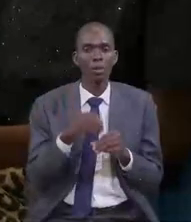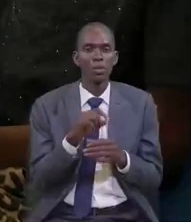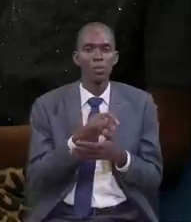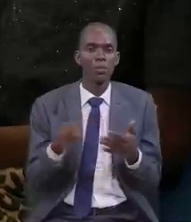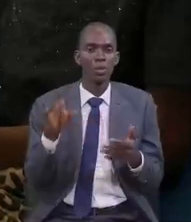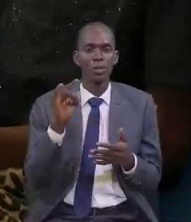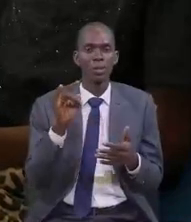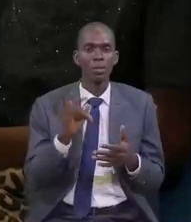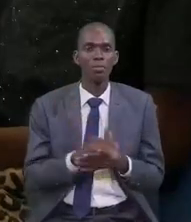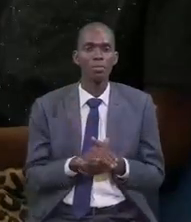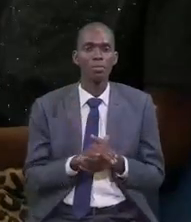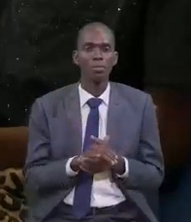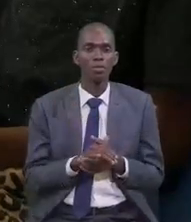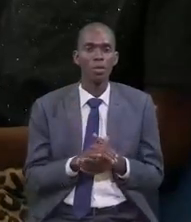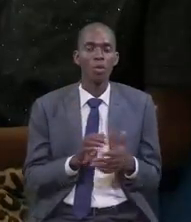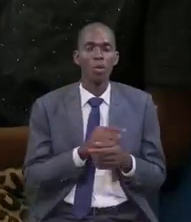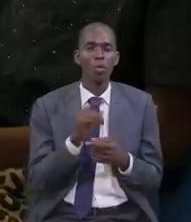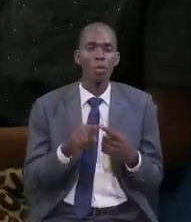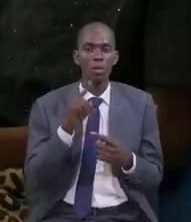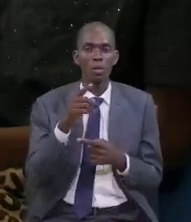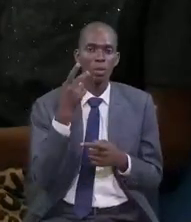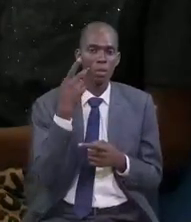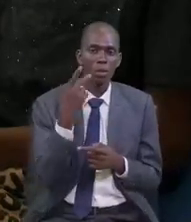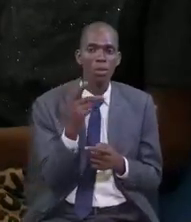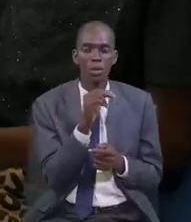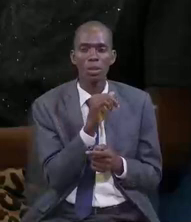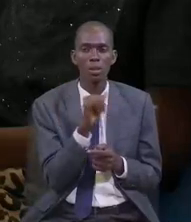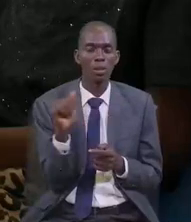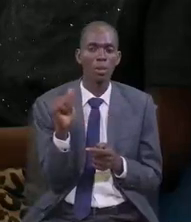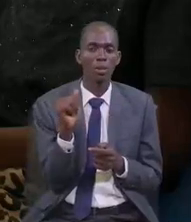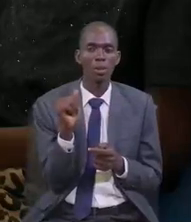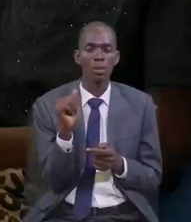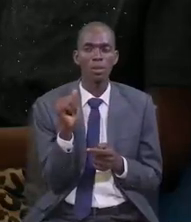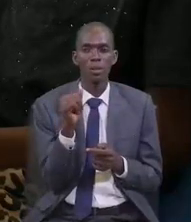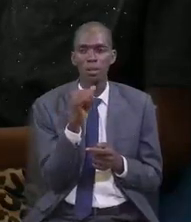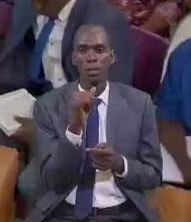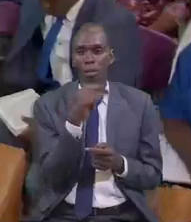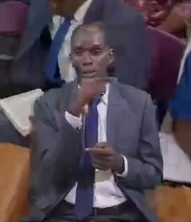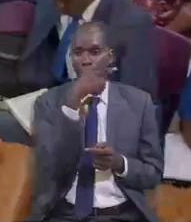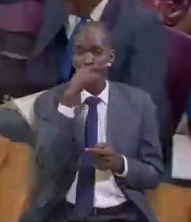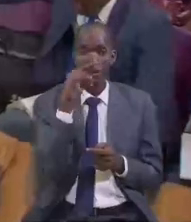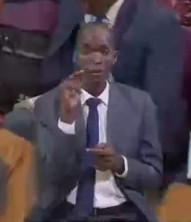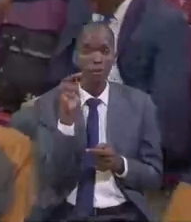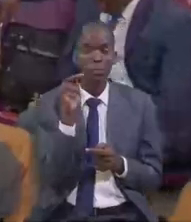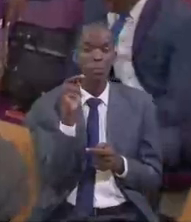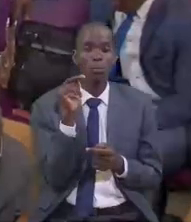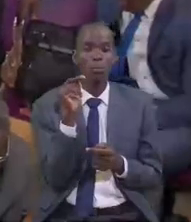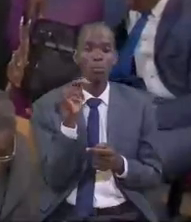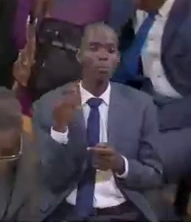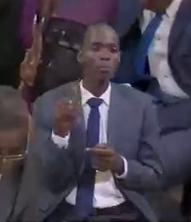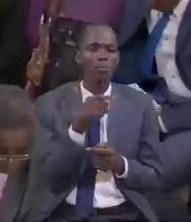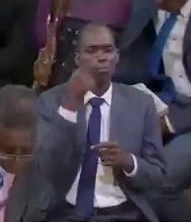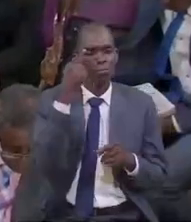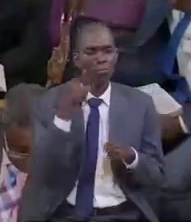18. Si tu vois un voleur, tu te plais avec lui et ta part est avec